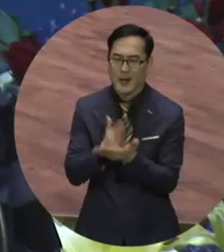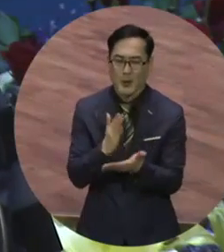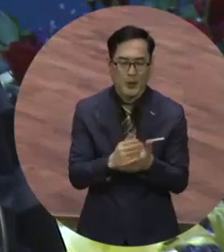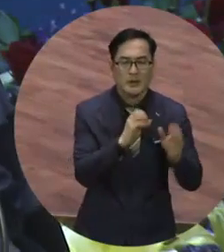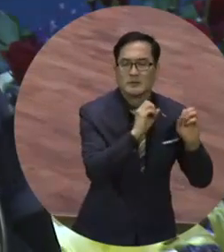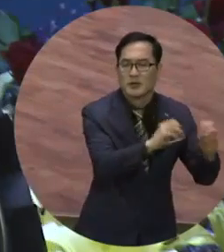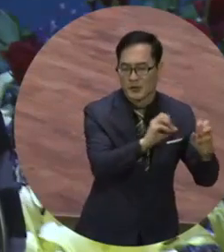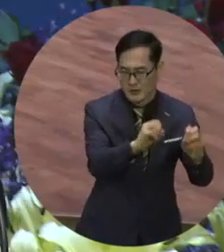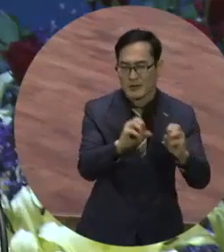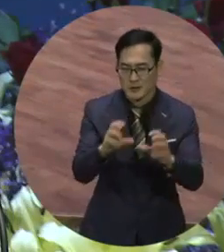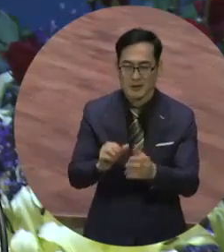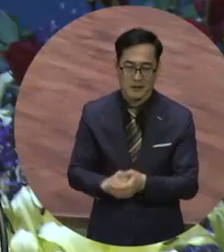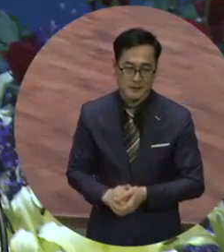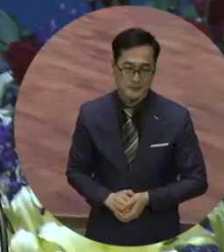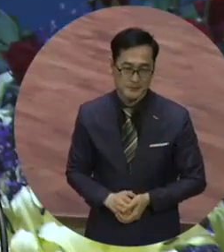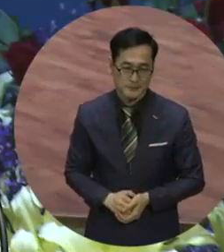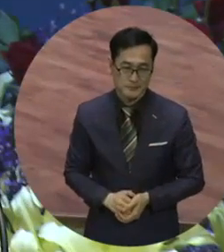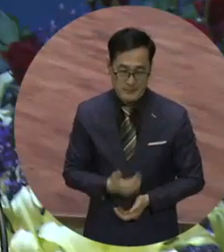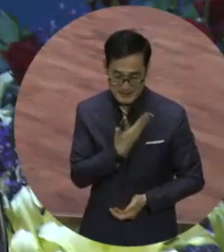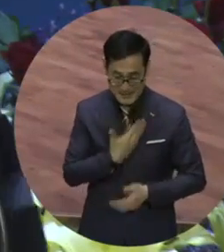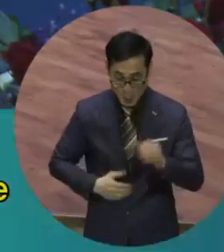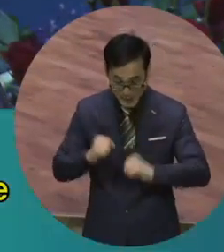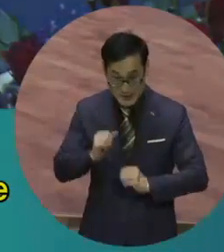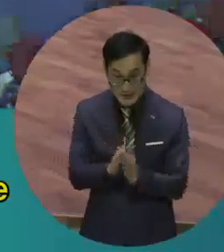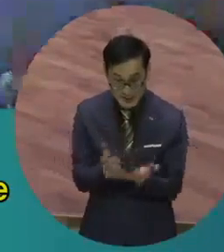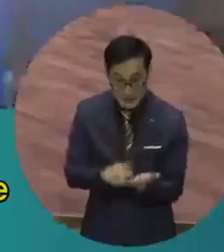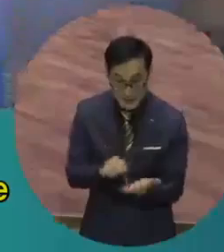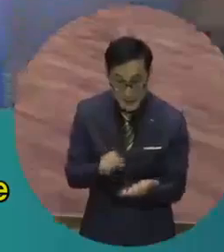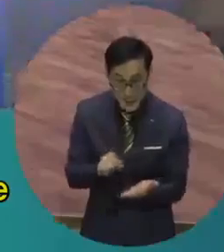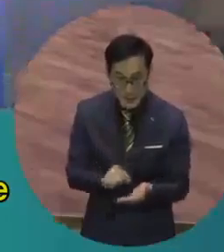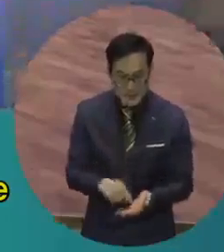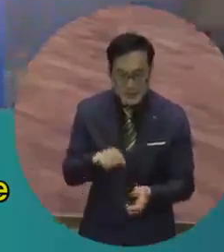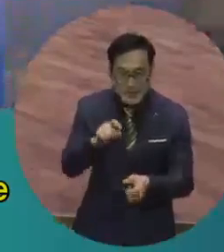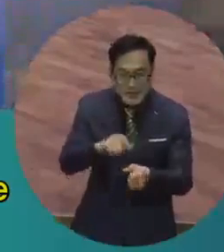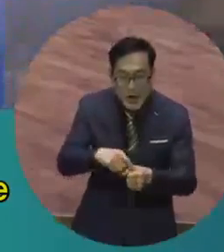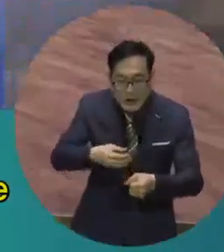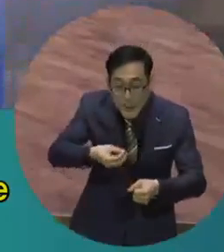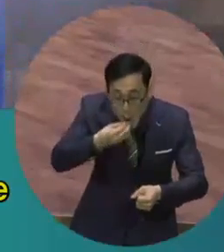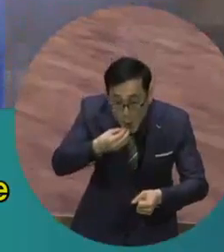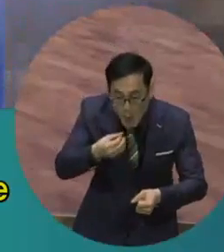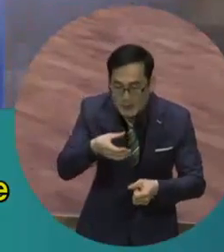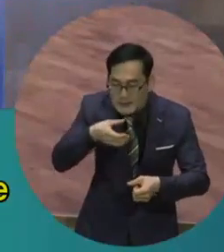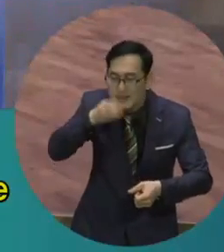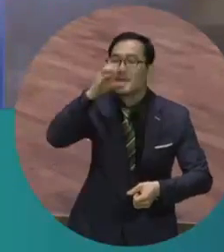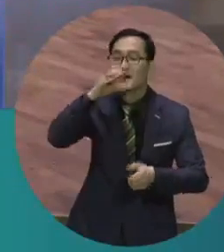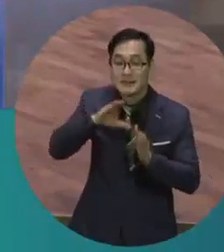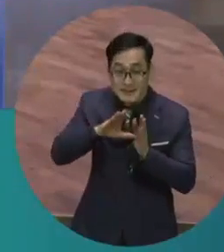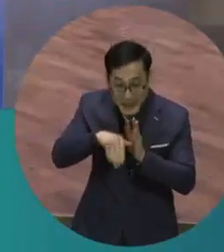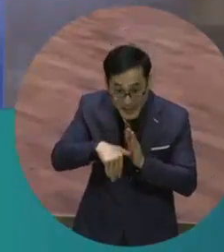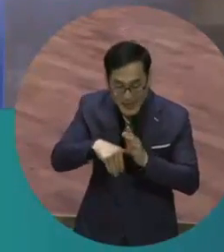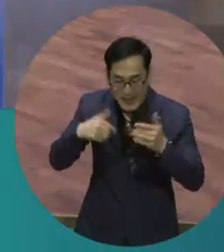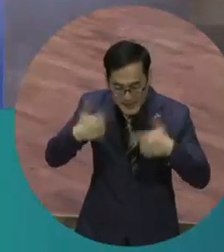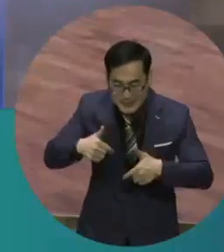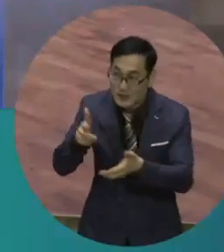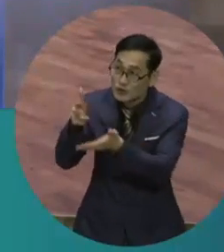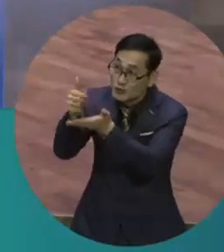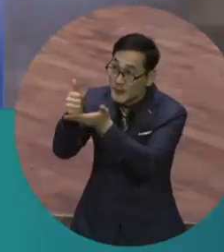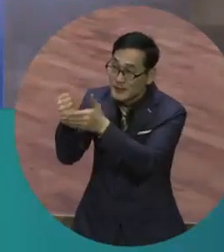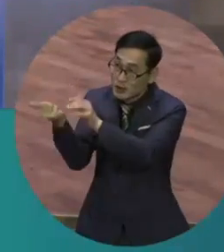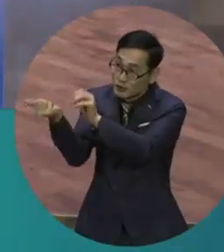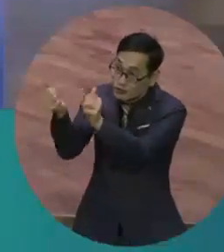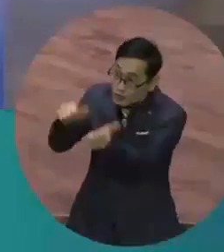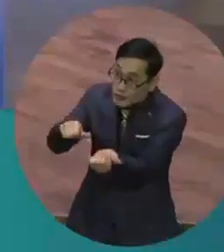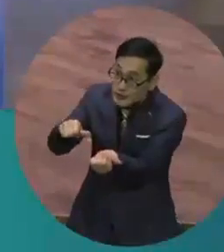고린도서 1장 26절에 이 사실을 선포합니다. 너희가 이 떡을 먹으며 이 잔을 마실 때마다 주의